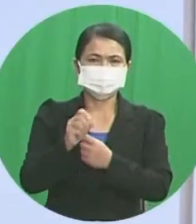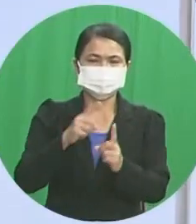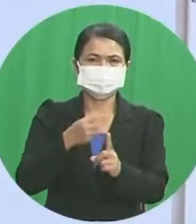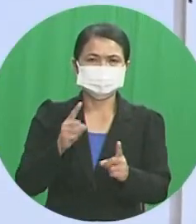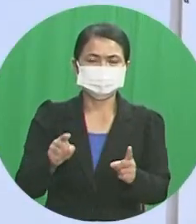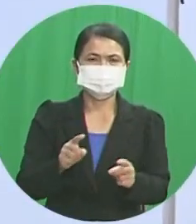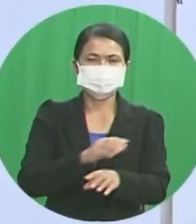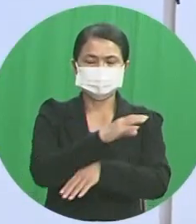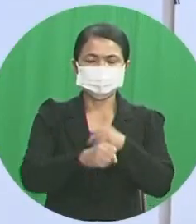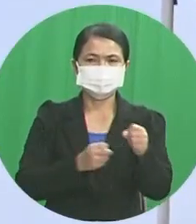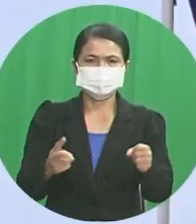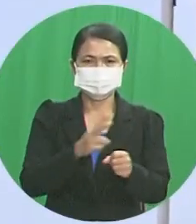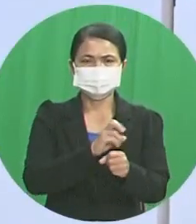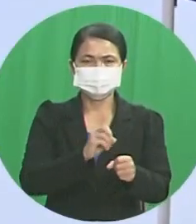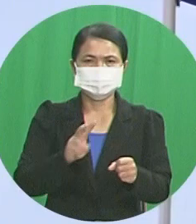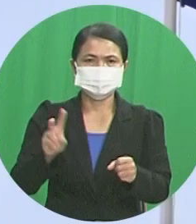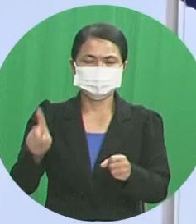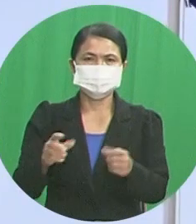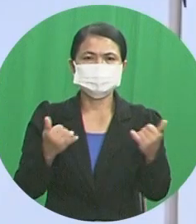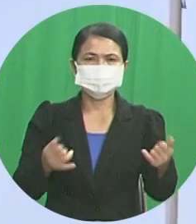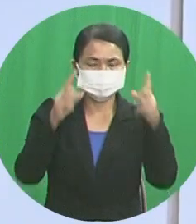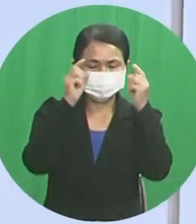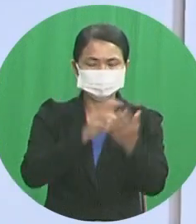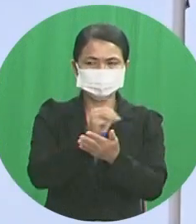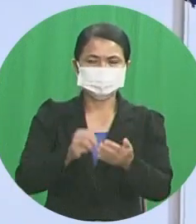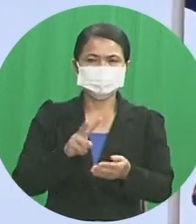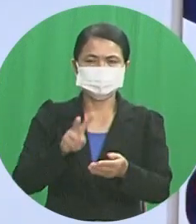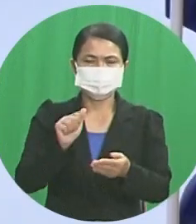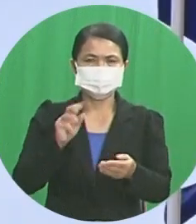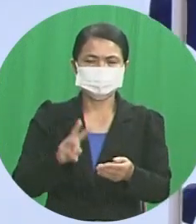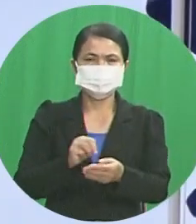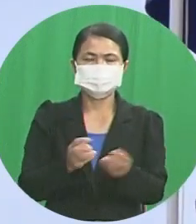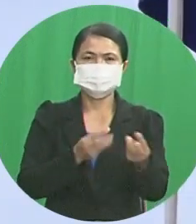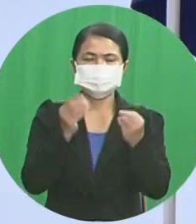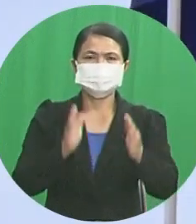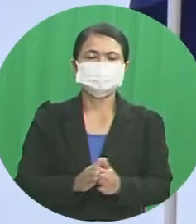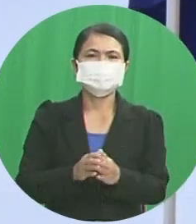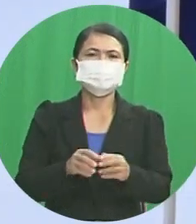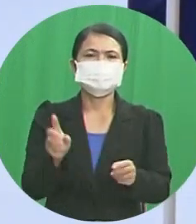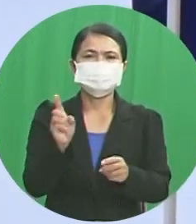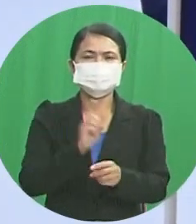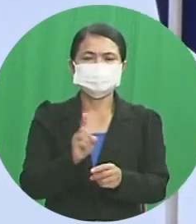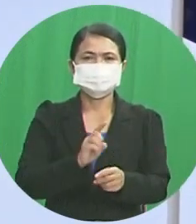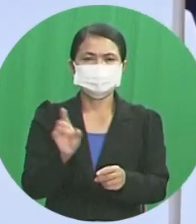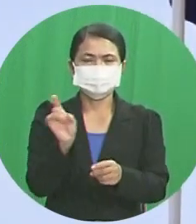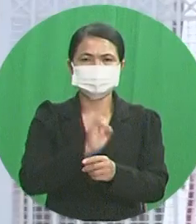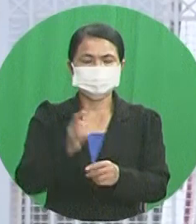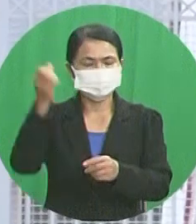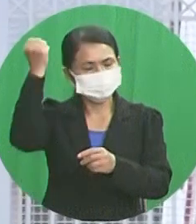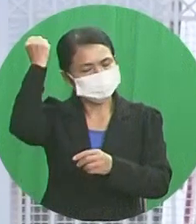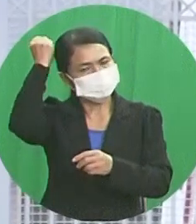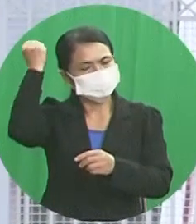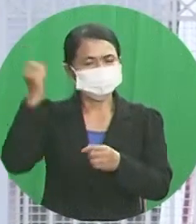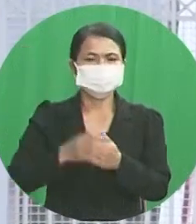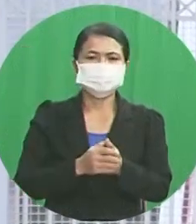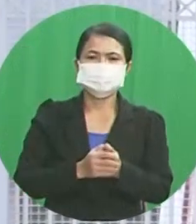ខែវិច្ឆិកាឆ្នាំ2021នេះឯកឧត្តមបដិទ្ធផនខាំវិផាវ៉ាន់នាយករដ្ឋមន្ត្រីនៃសាធារណរដ្ឋប្រជាធិបតេយ្យប្រជាមានិ